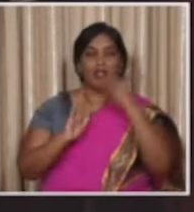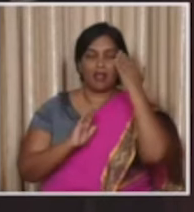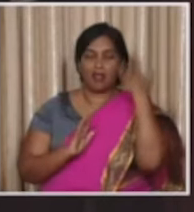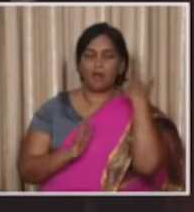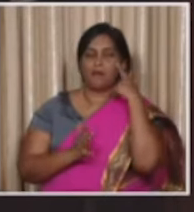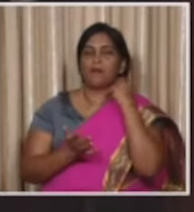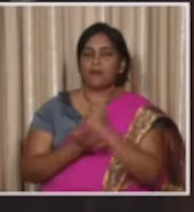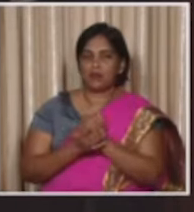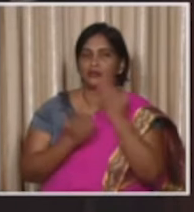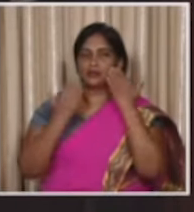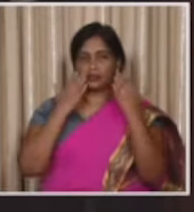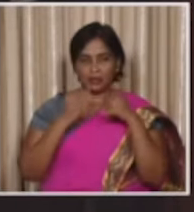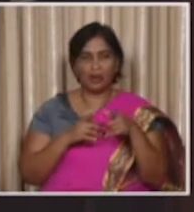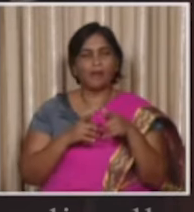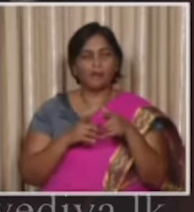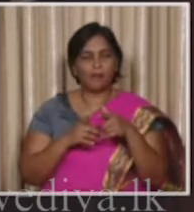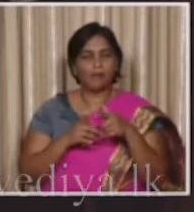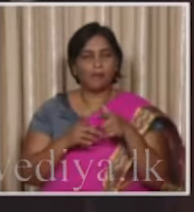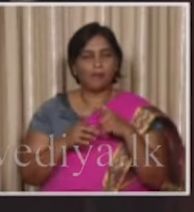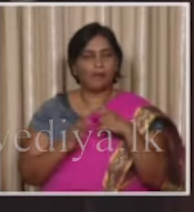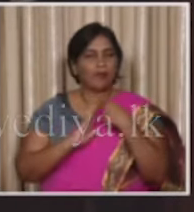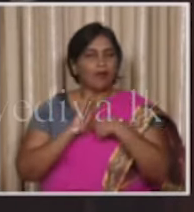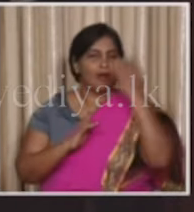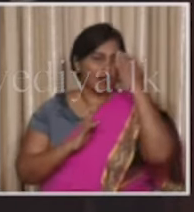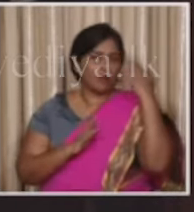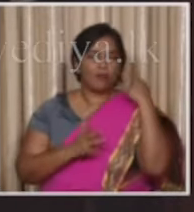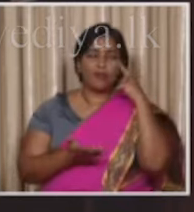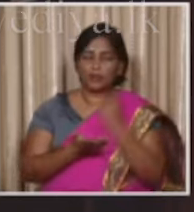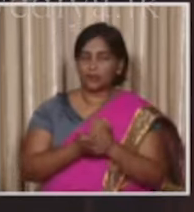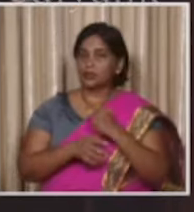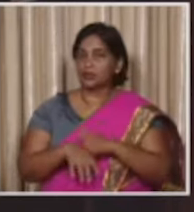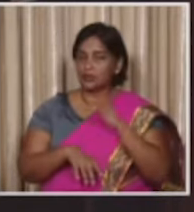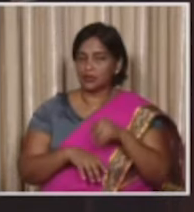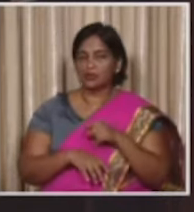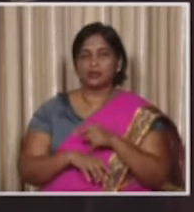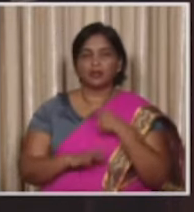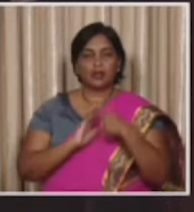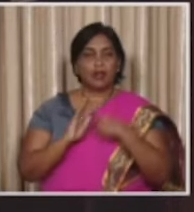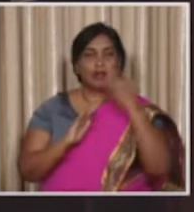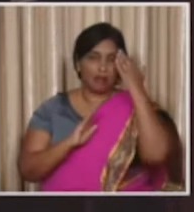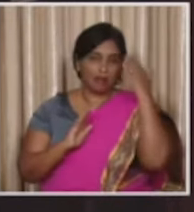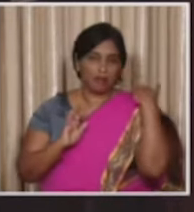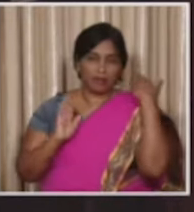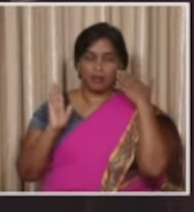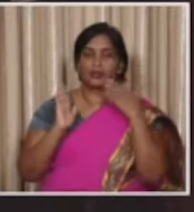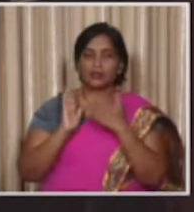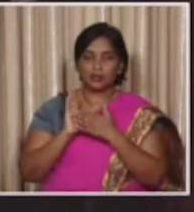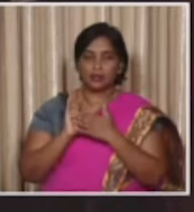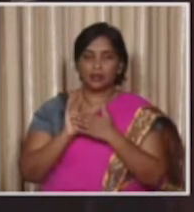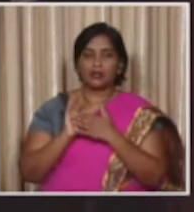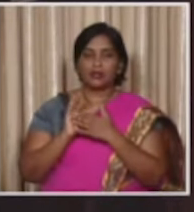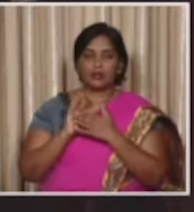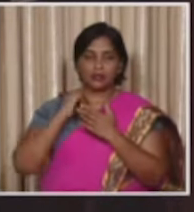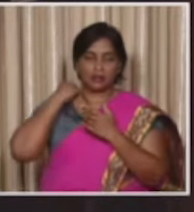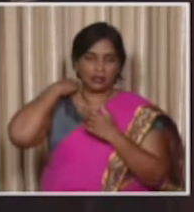දකින්න දේවා. මේ ලක්කම්මට අමාරු වෙලා තියෙන අවස්ථාවේ ලක්කම්ම වෙනුවෙන් එදා විහාරමාදේවියෙන්